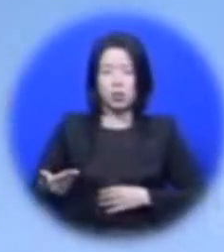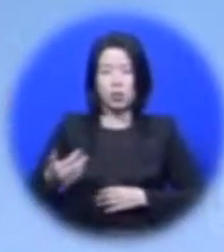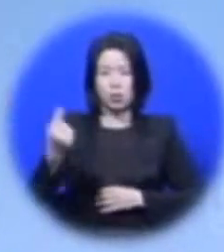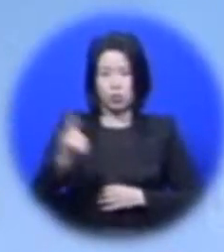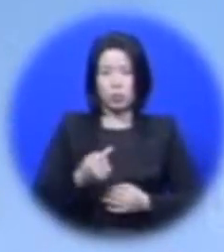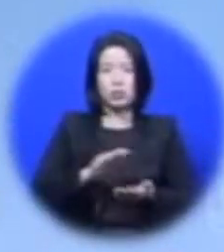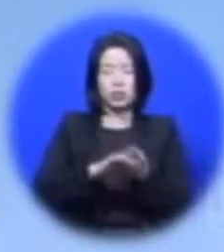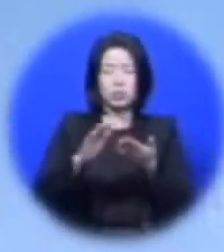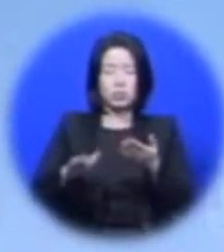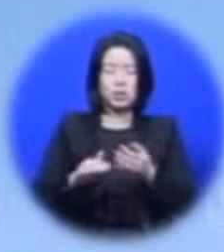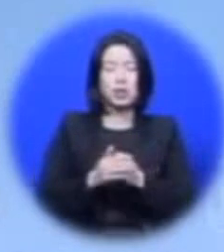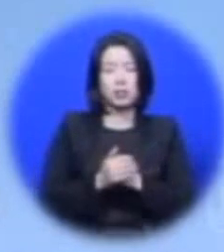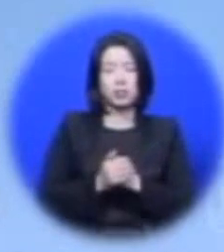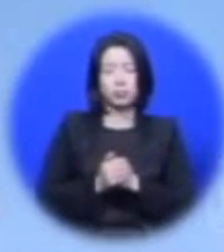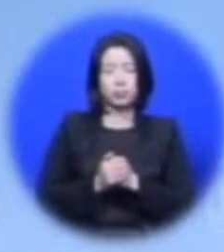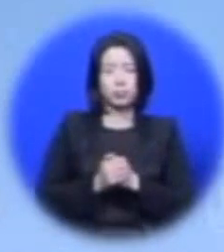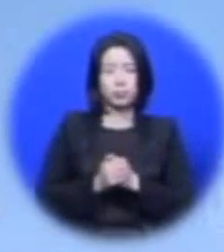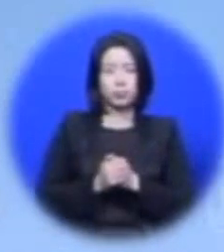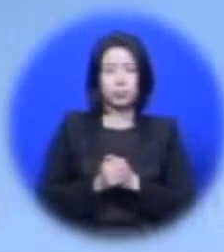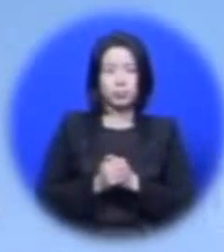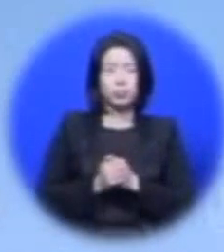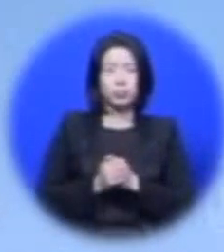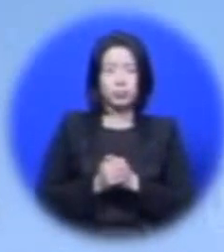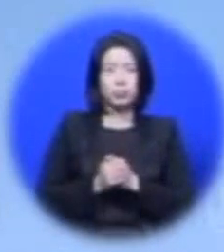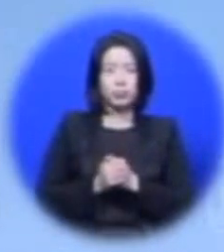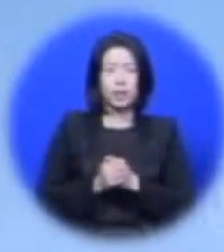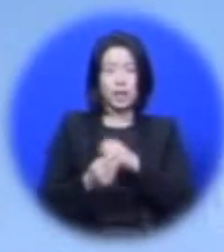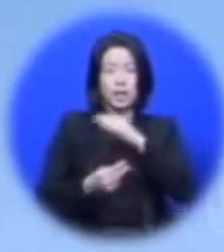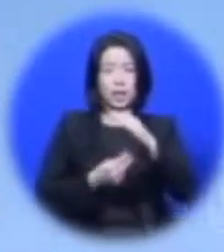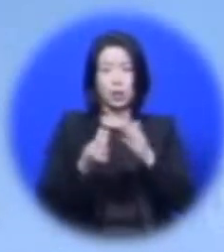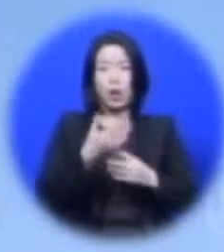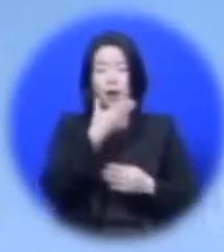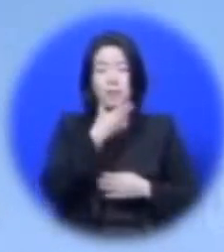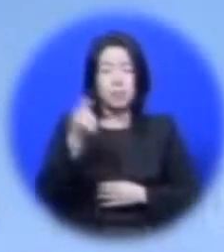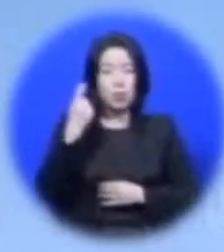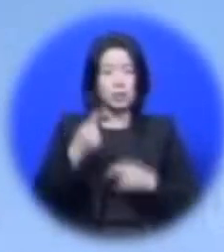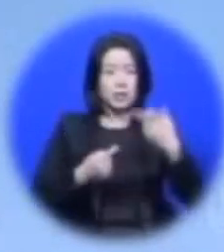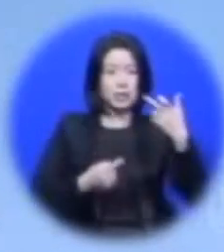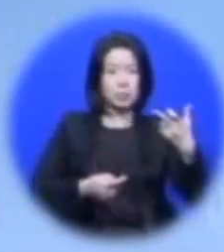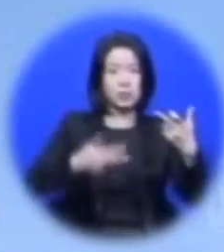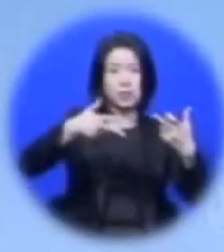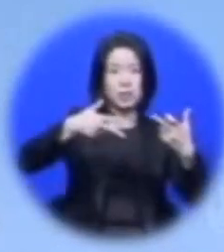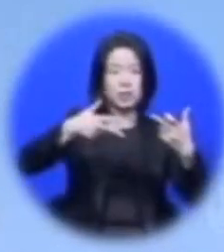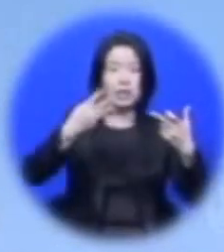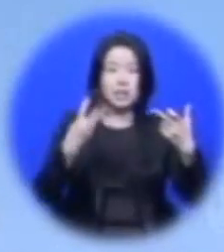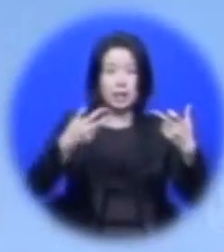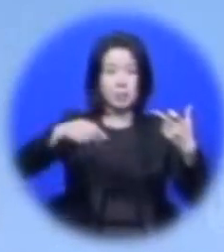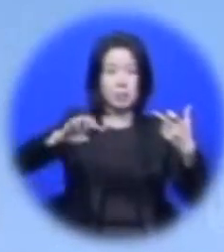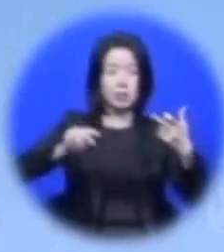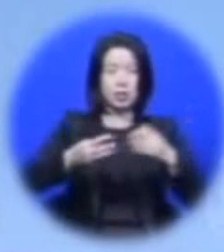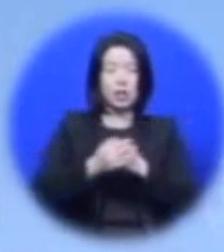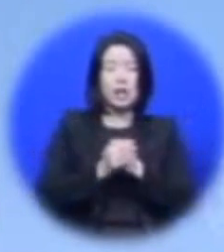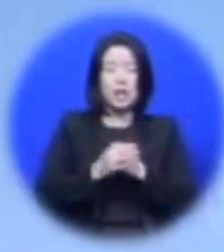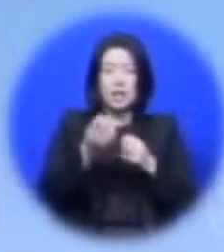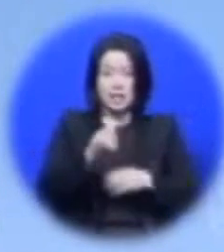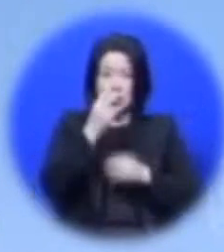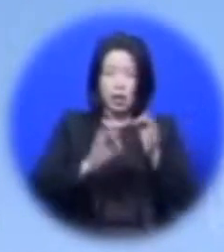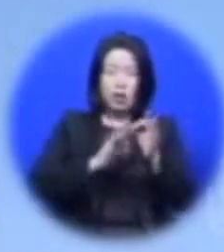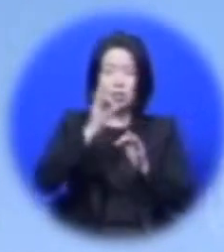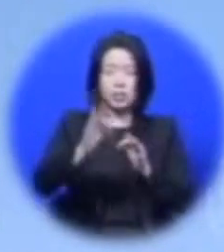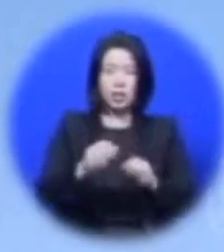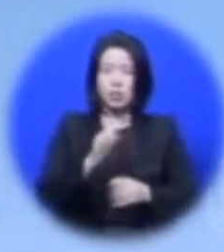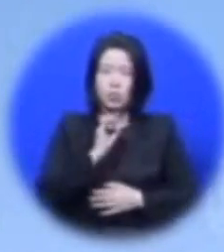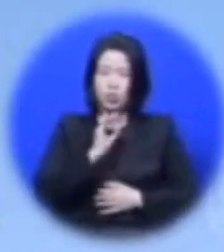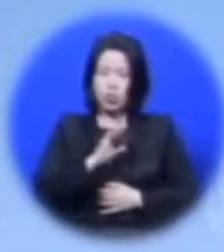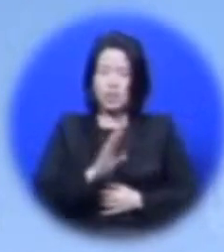요한복음 17장 3절에 보면 영생은 곧 유일하신 참